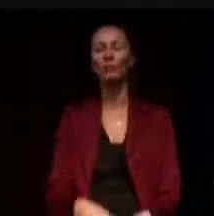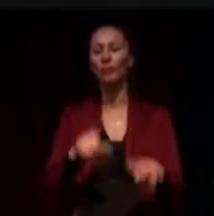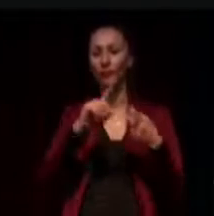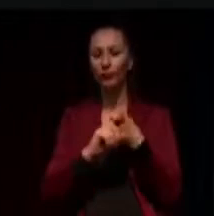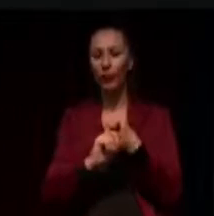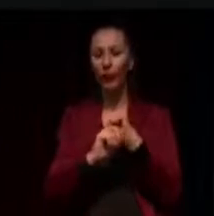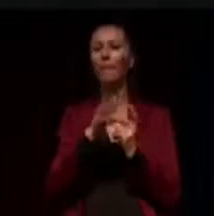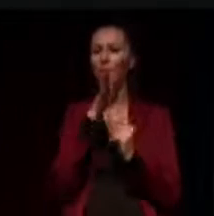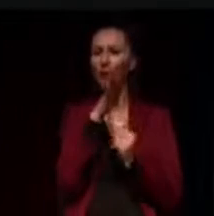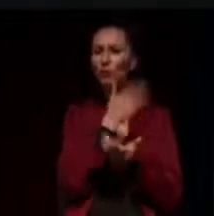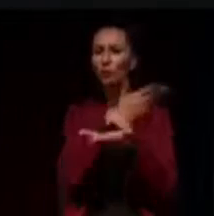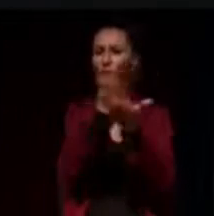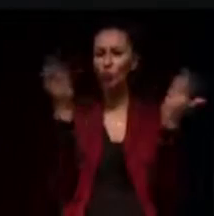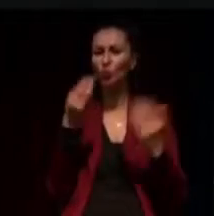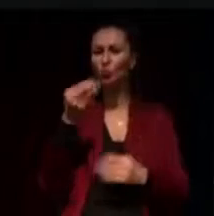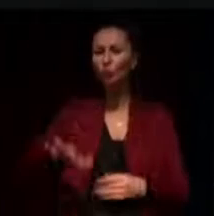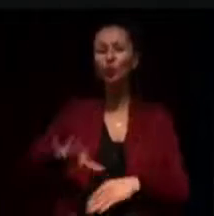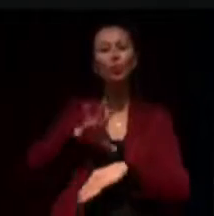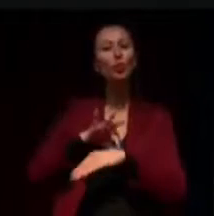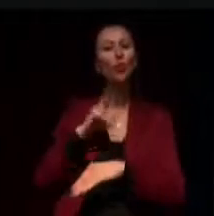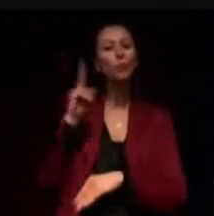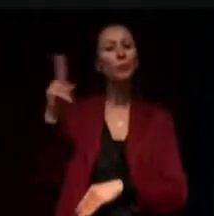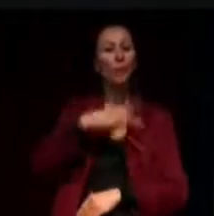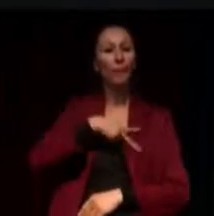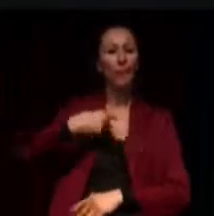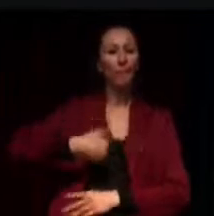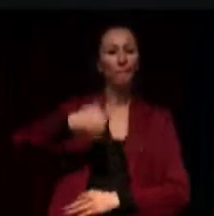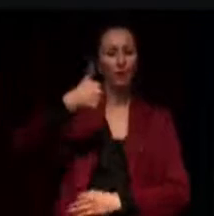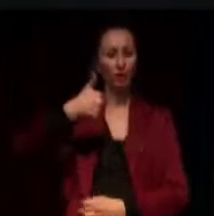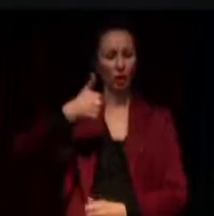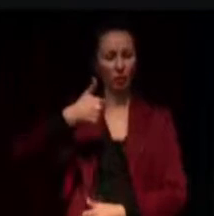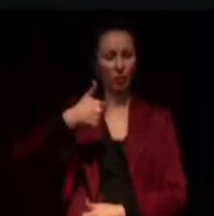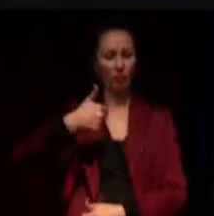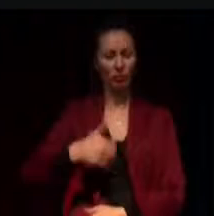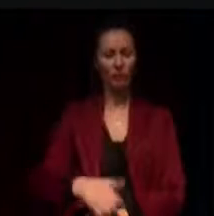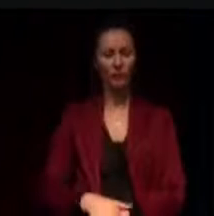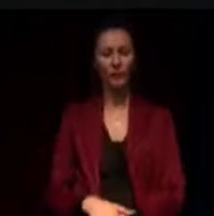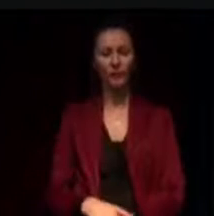Ve biliyorsunuz çocuk doktoru olan bir belediye başkanıydı.